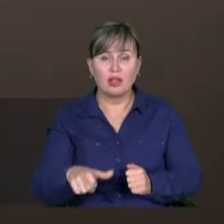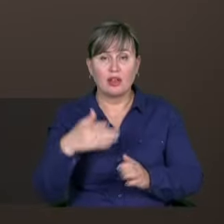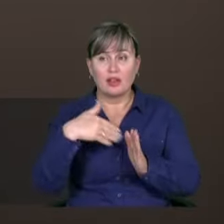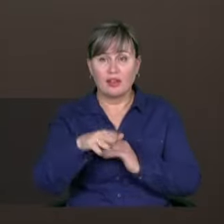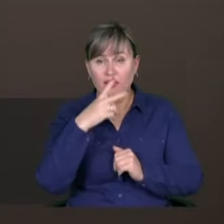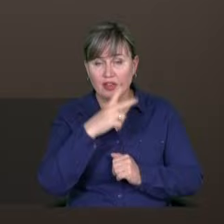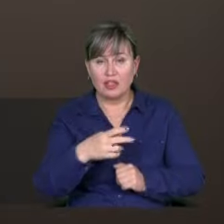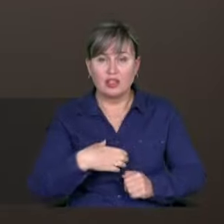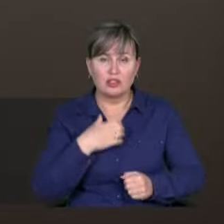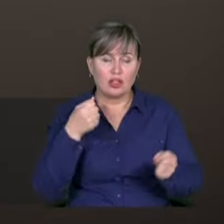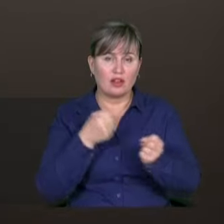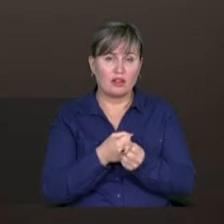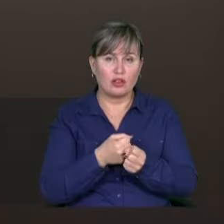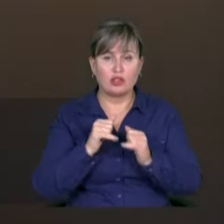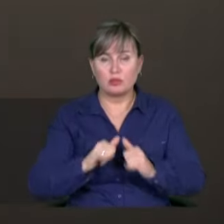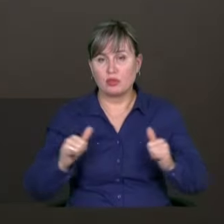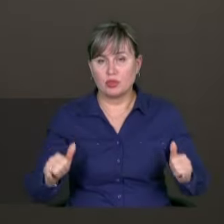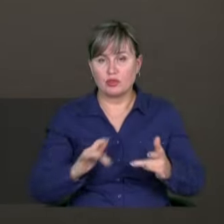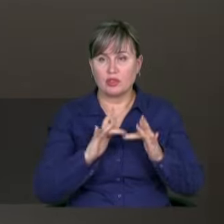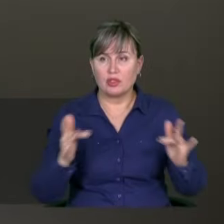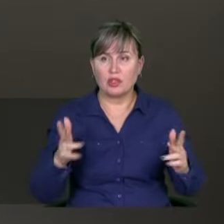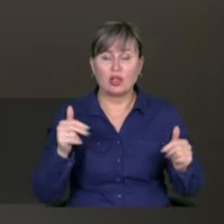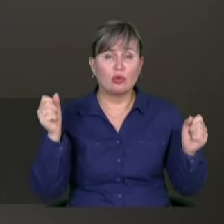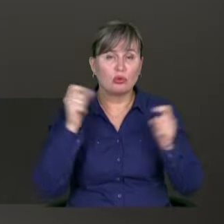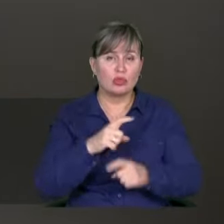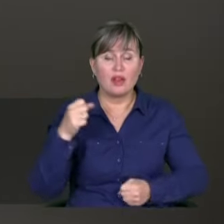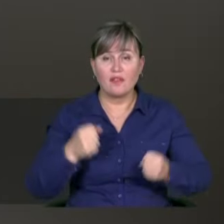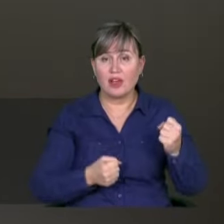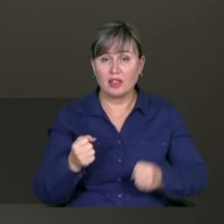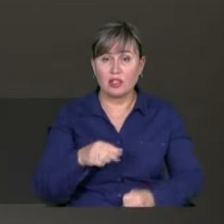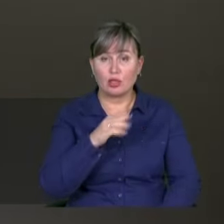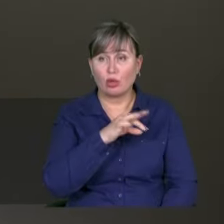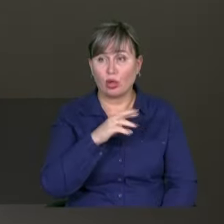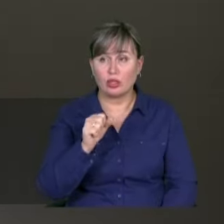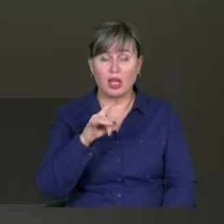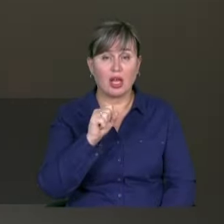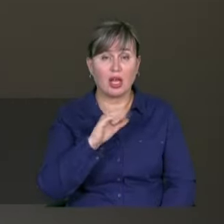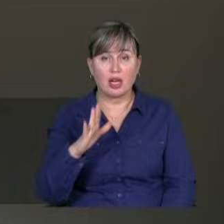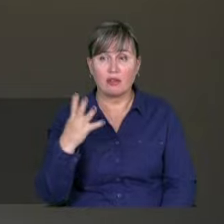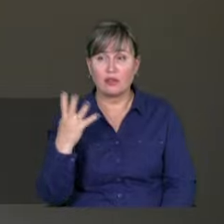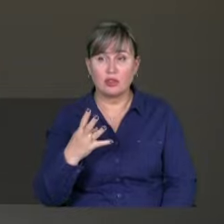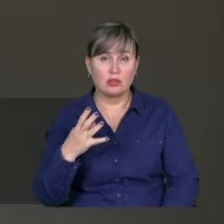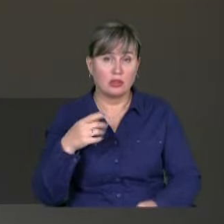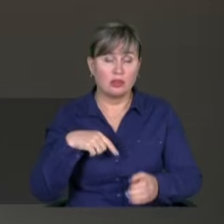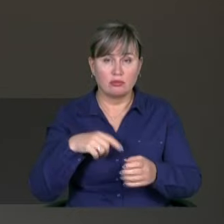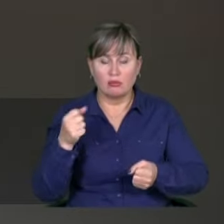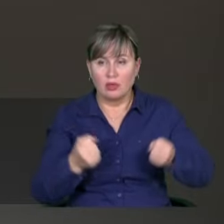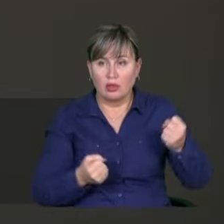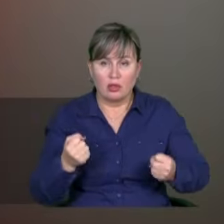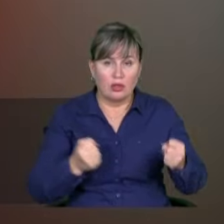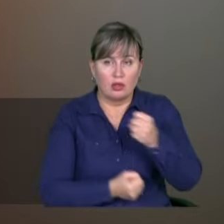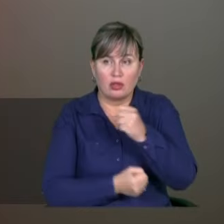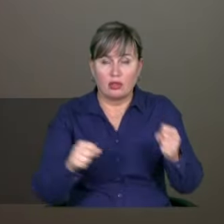страшной аварии распространились в соцсетях. Как выяснилось, водитель Toyota RAV4 в условиях гололеда потерял контроль над